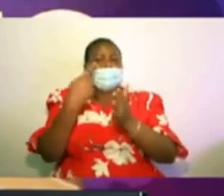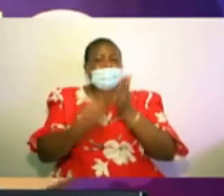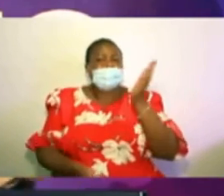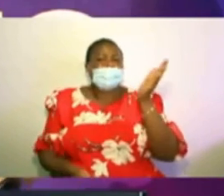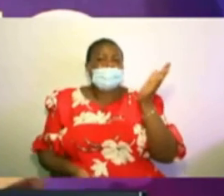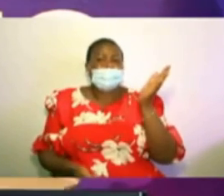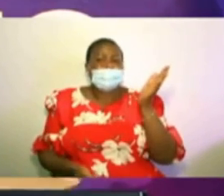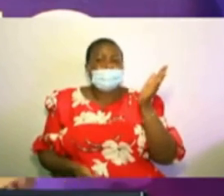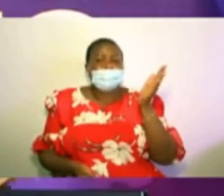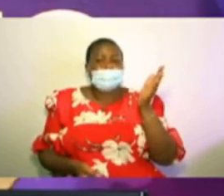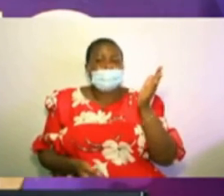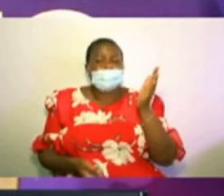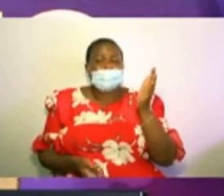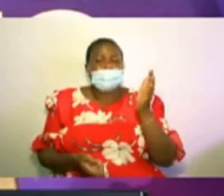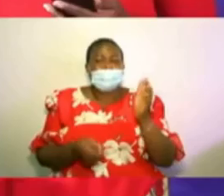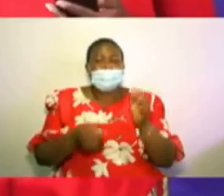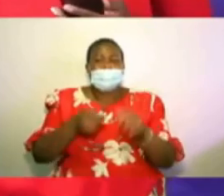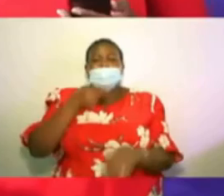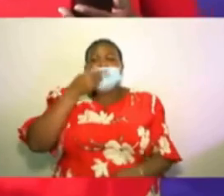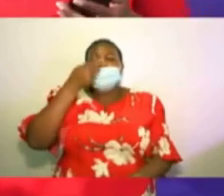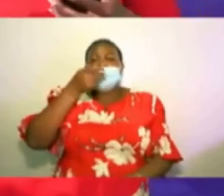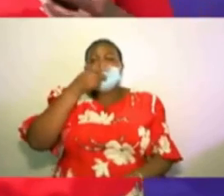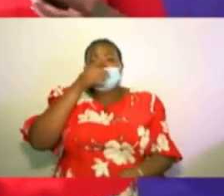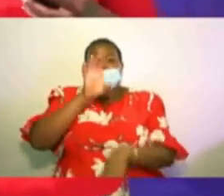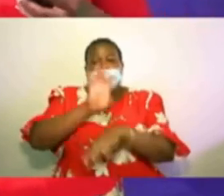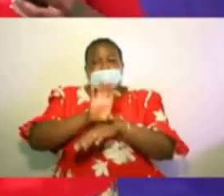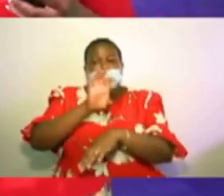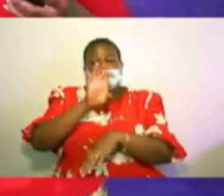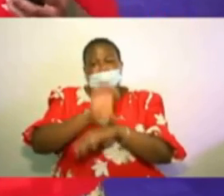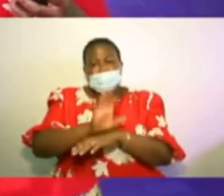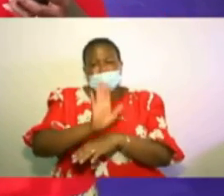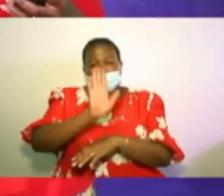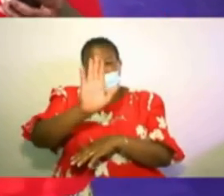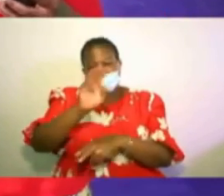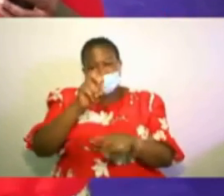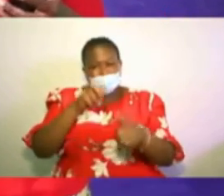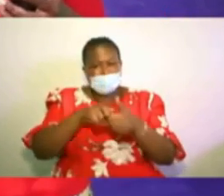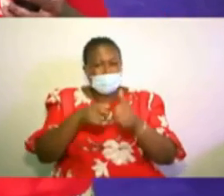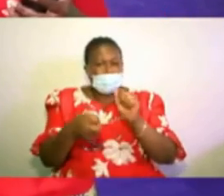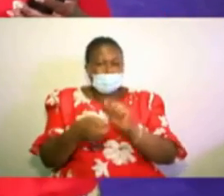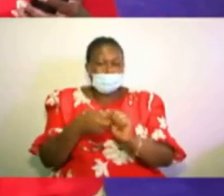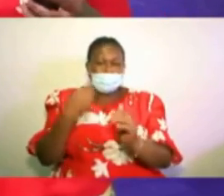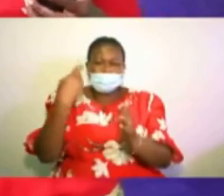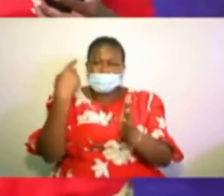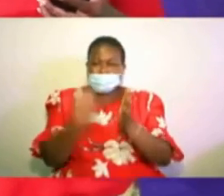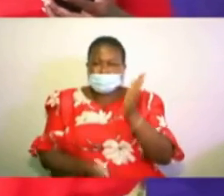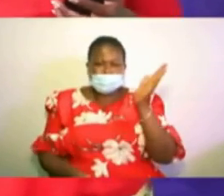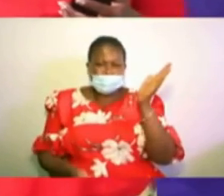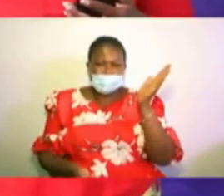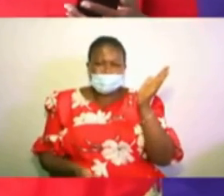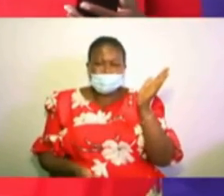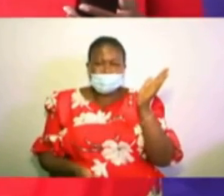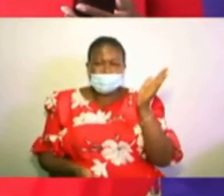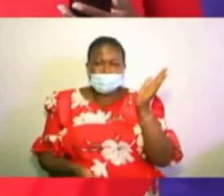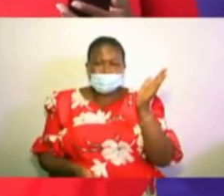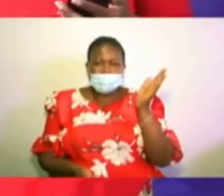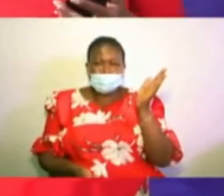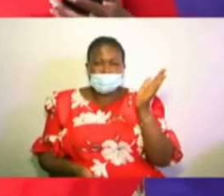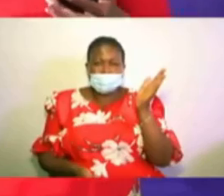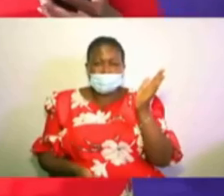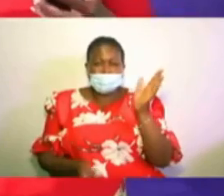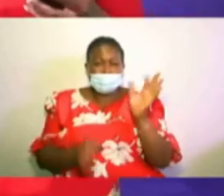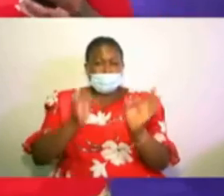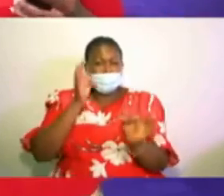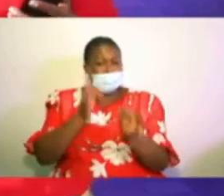nice. Quel est ton problème? What is your problem? Quel est ton problème? If the